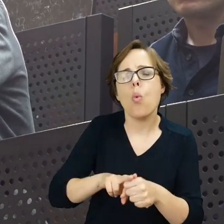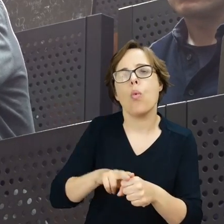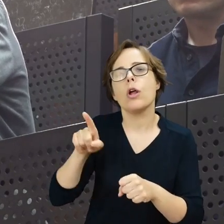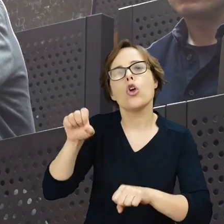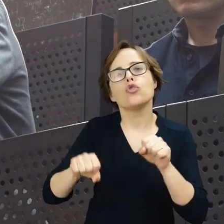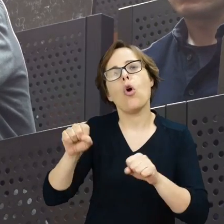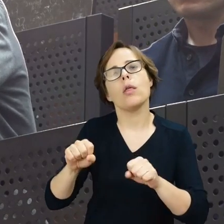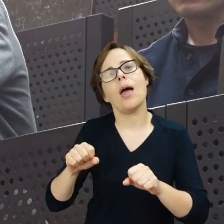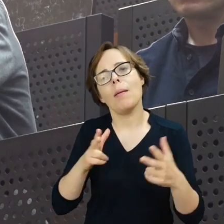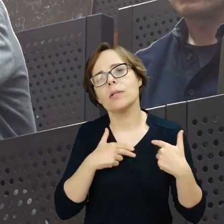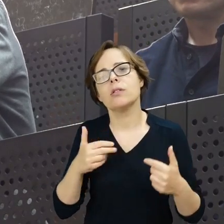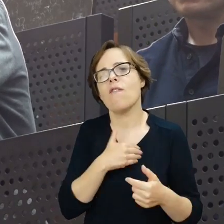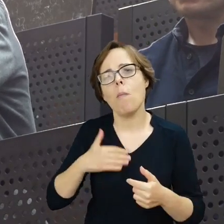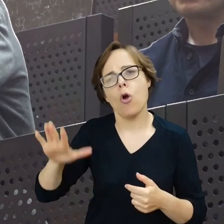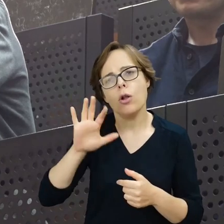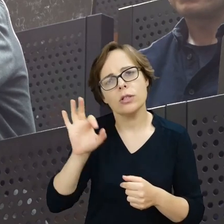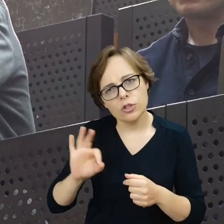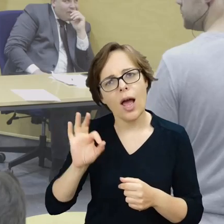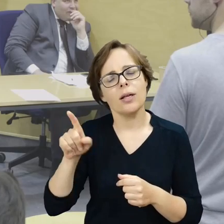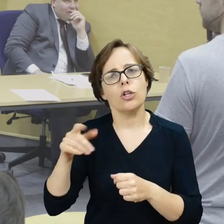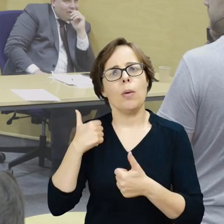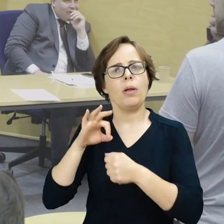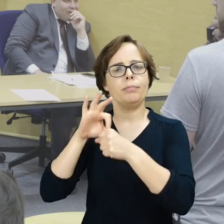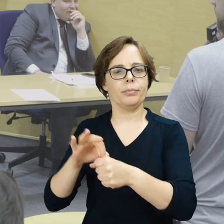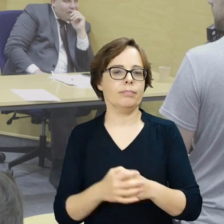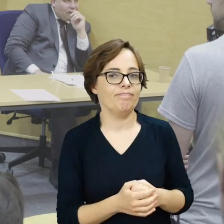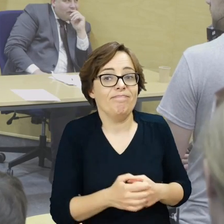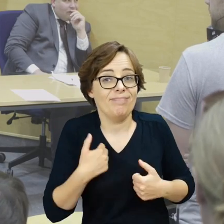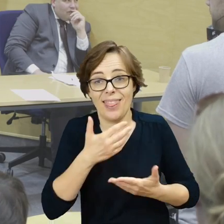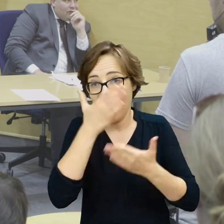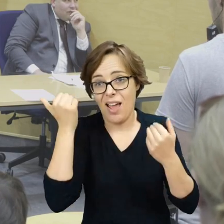był takim, który będzie... Nie wiem. Nie wiem i tego obawiam się, nie wie nikt.